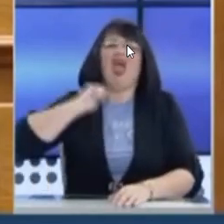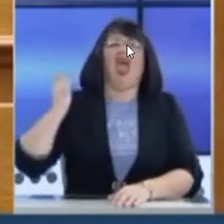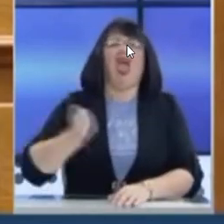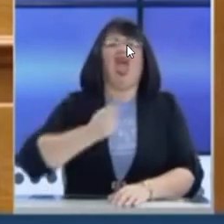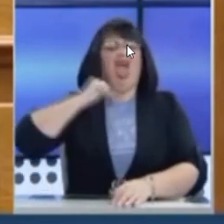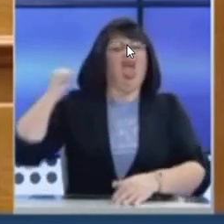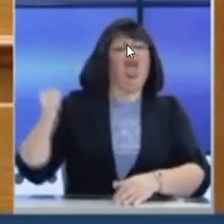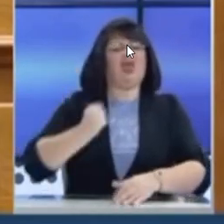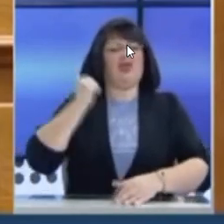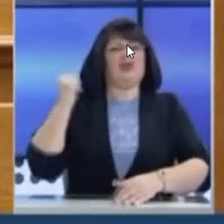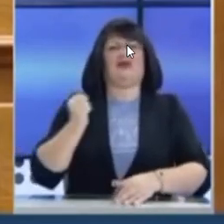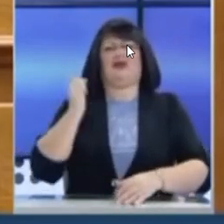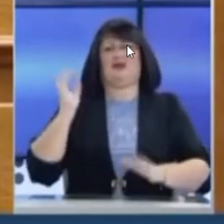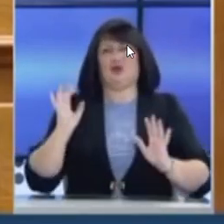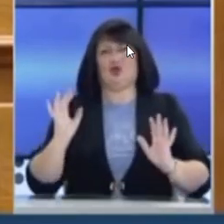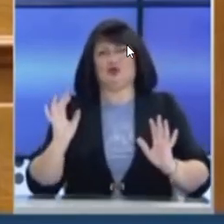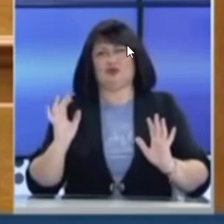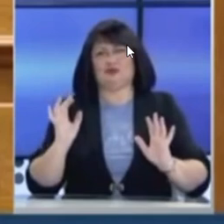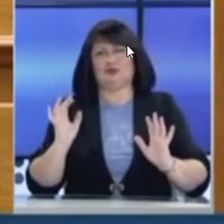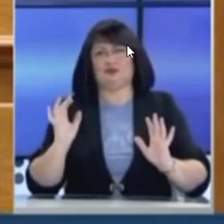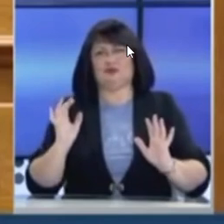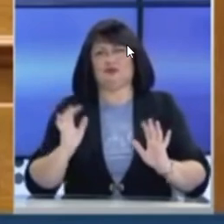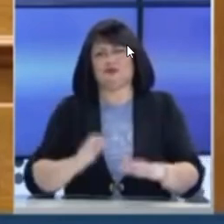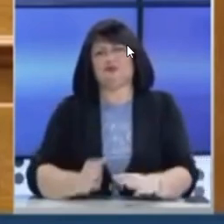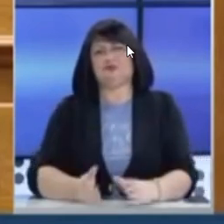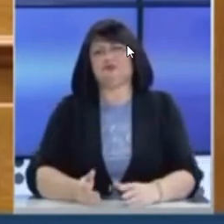εθνικισμό και η